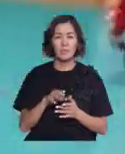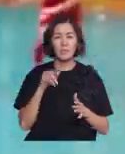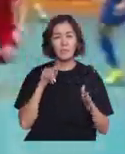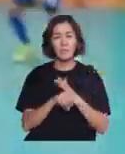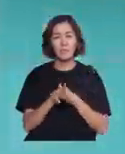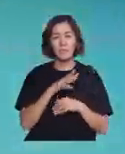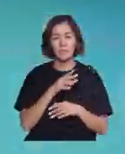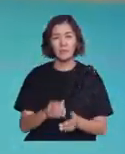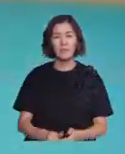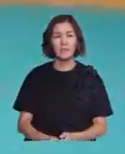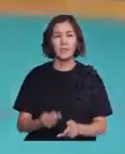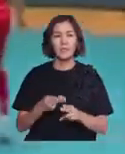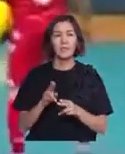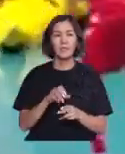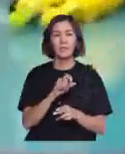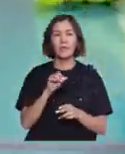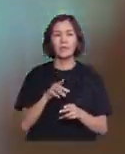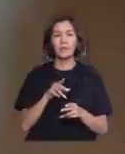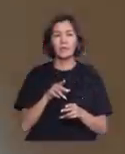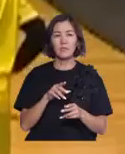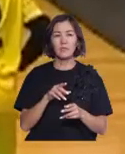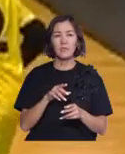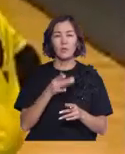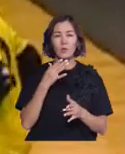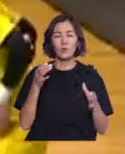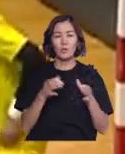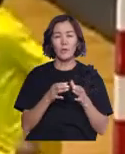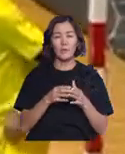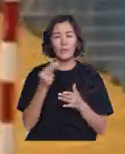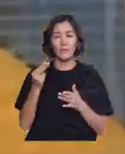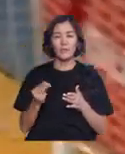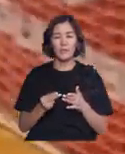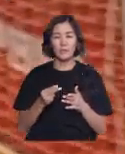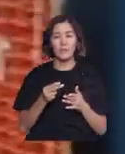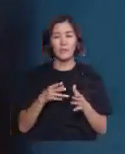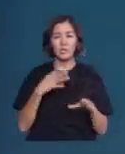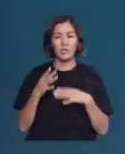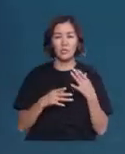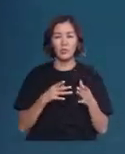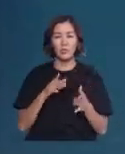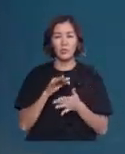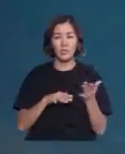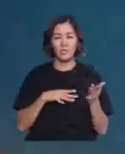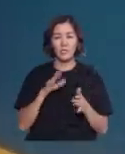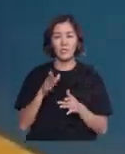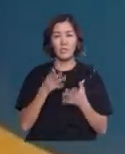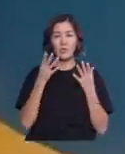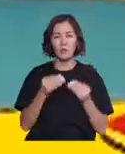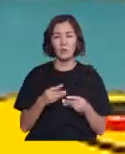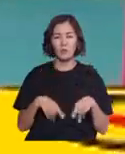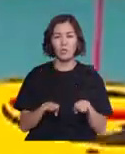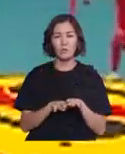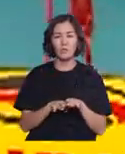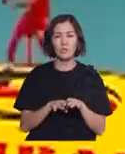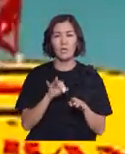мергендігімен көзге түсті. Тіпті Азат дубльдің авторы атанды. Ұлттық командамыз Астанадағы жаттығу жиынын жалғастырады және алдағы күндер дәл осылай